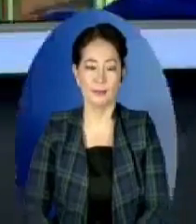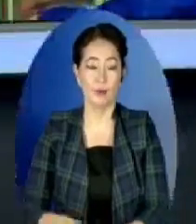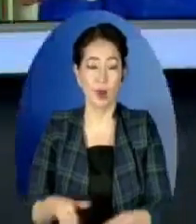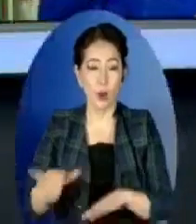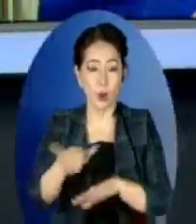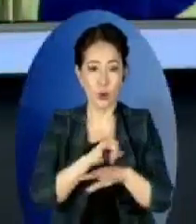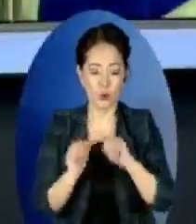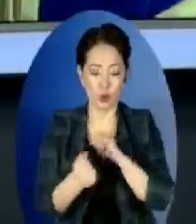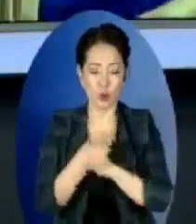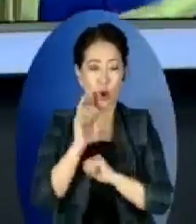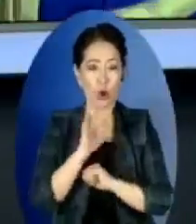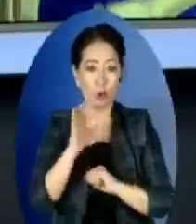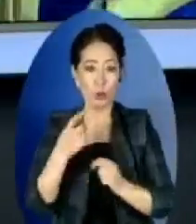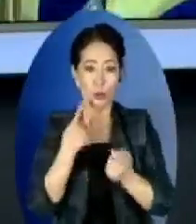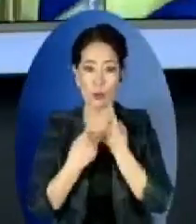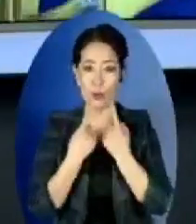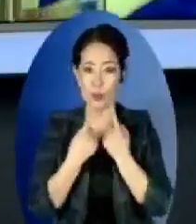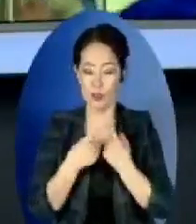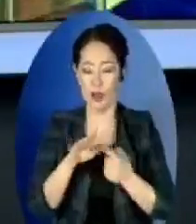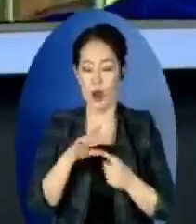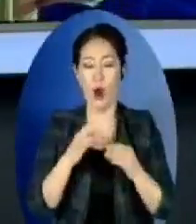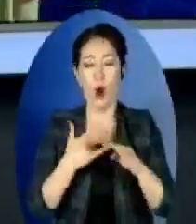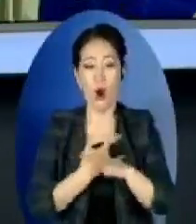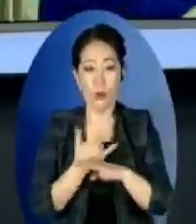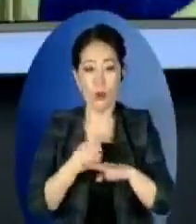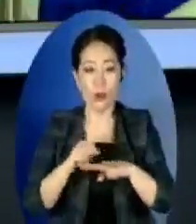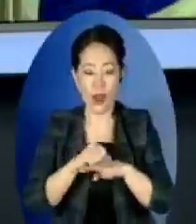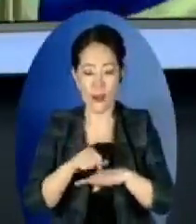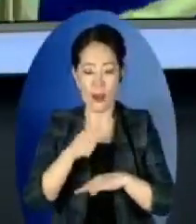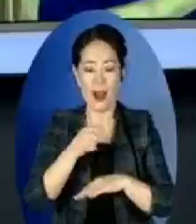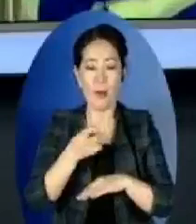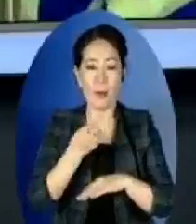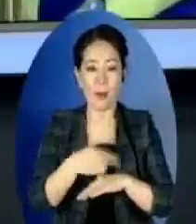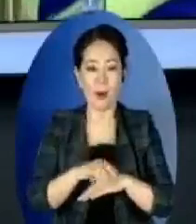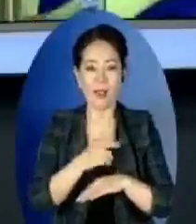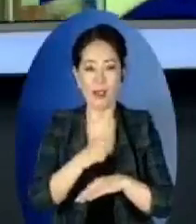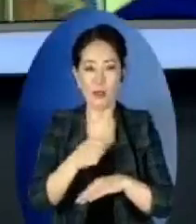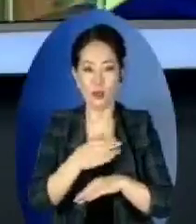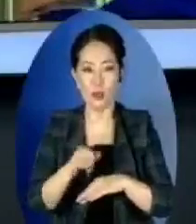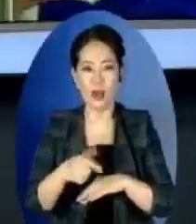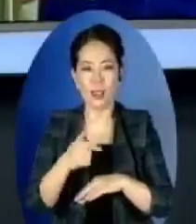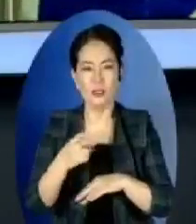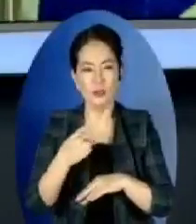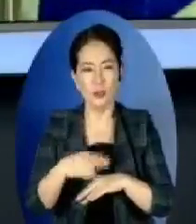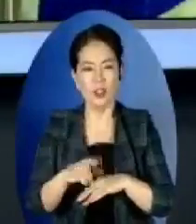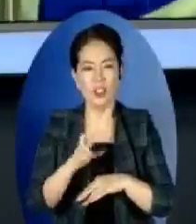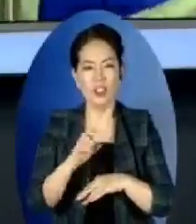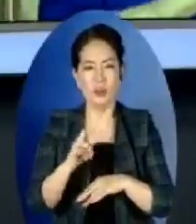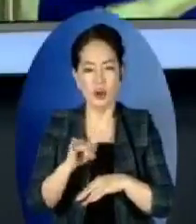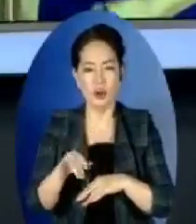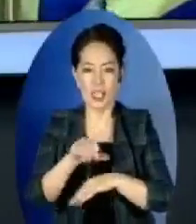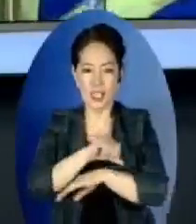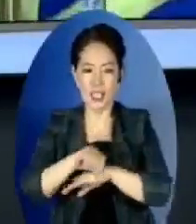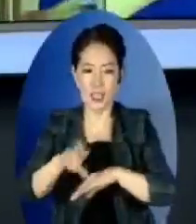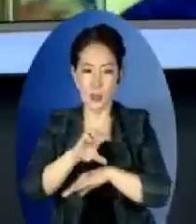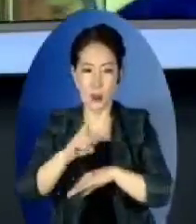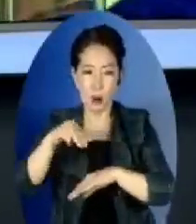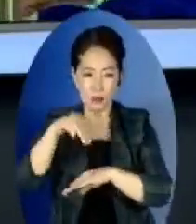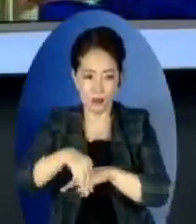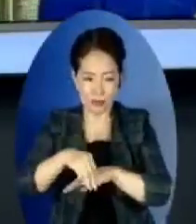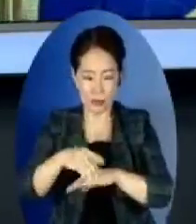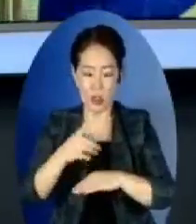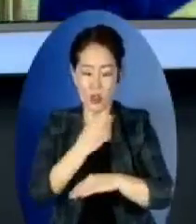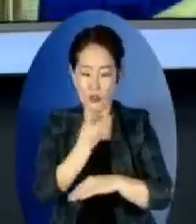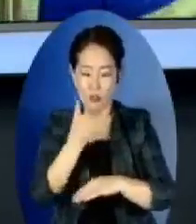Улсын онцгой комиссийн хуралдаанаас Өмнөгов аймгийн Хам Богд сумын Гашин сухаад Ганц мод 3 тис сумын шивээ хүрээ хилийн бомтураар нүүрс